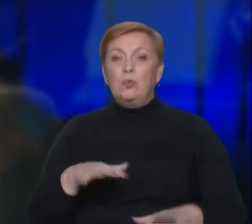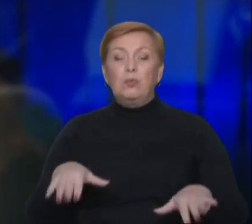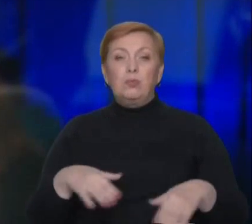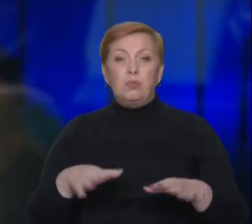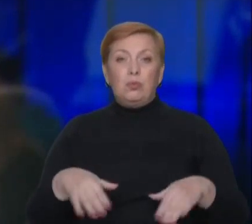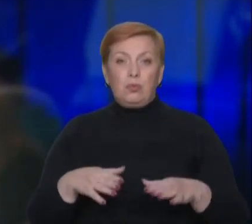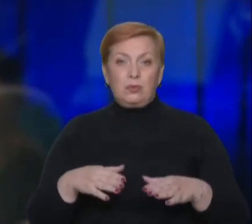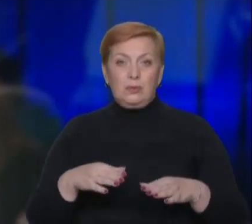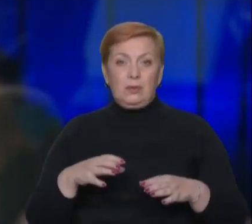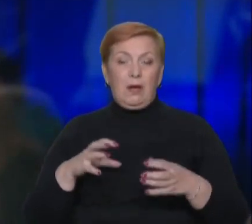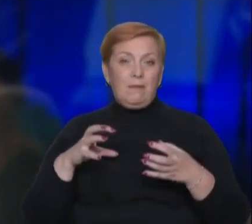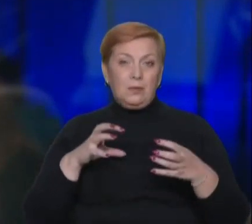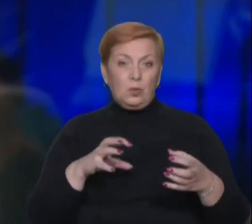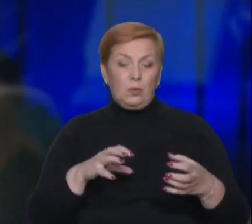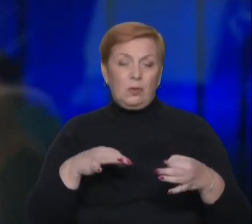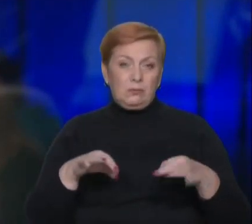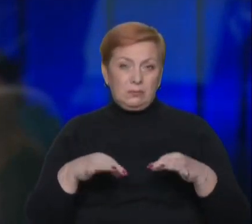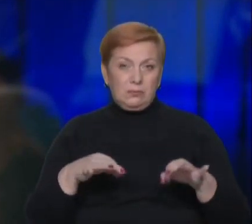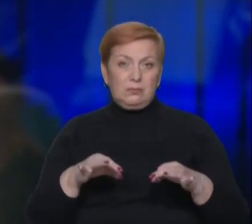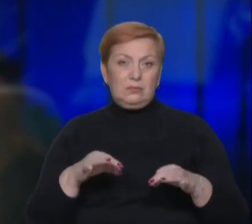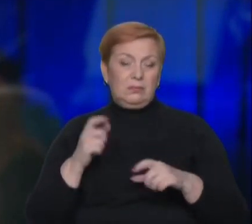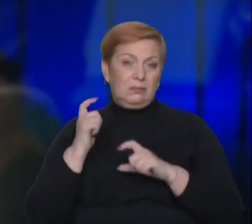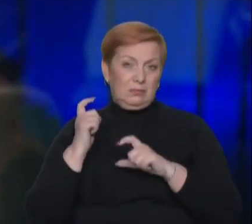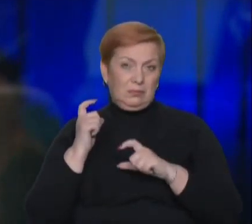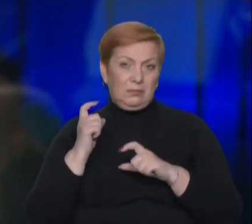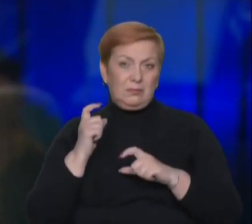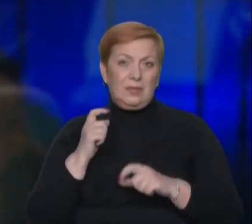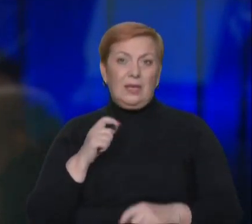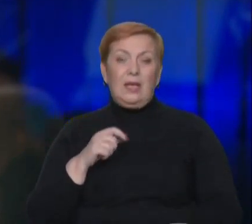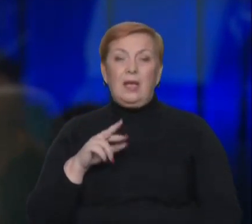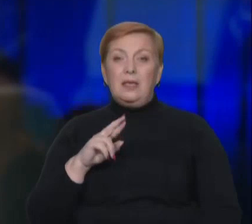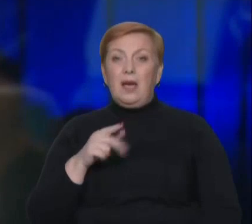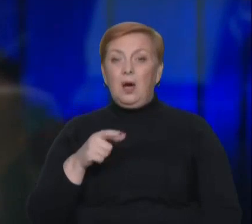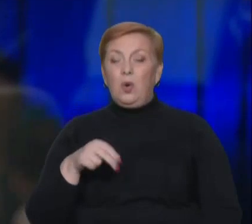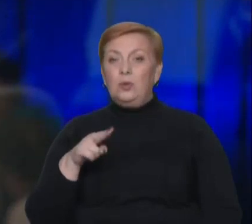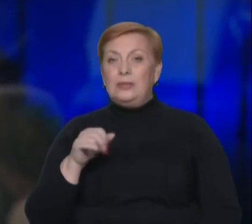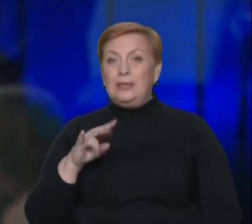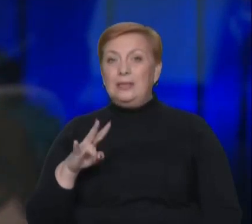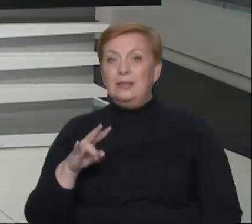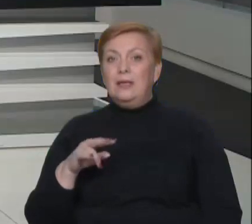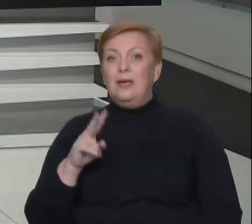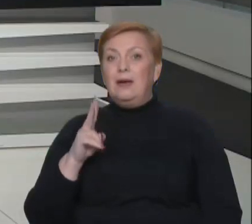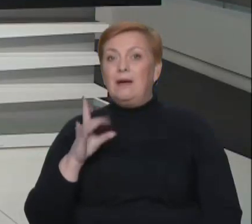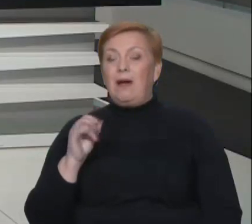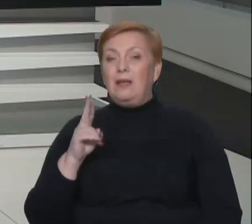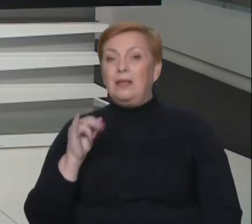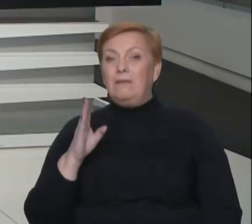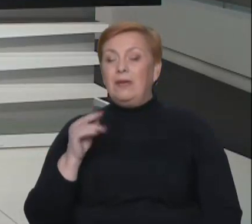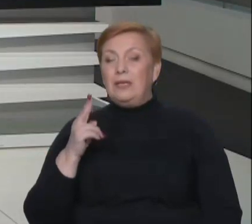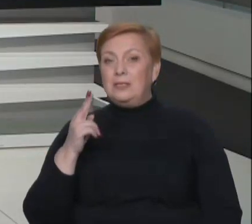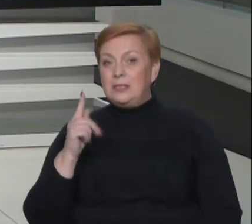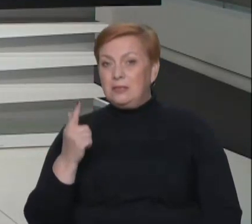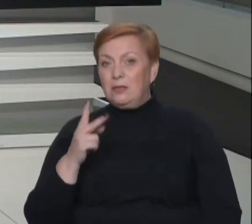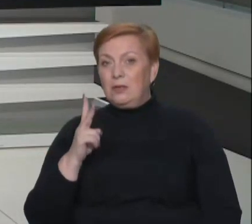порожніх авто у системі є черга на пунктах пропуску Ягодин Дорогуськ та Краківець корчува яка ж зараз там ситуація ми